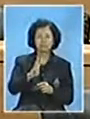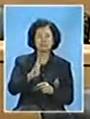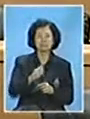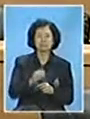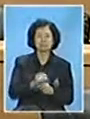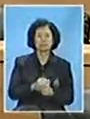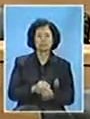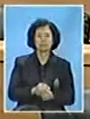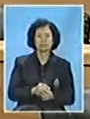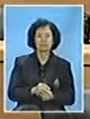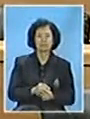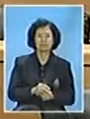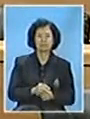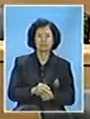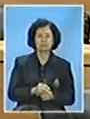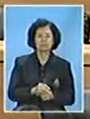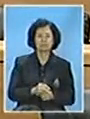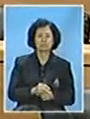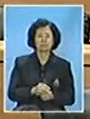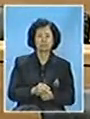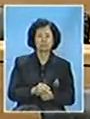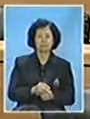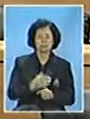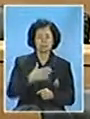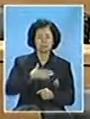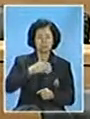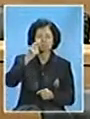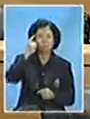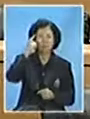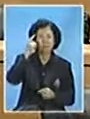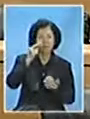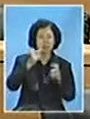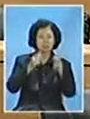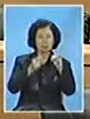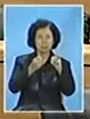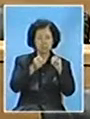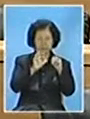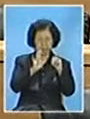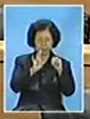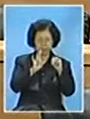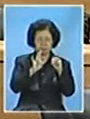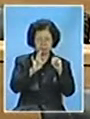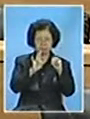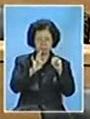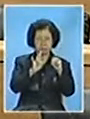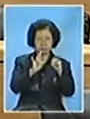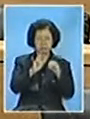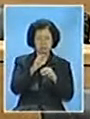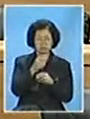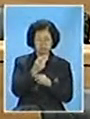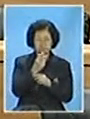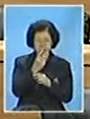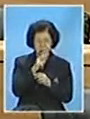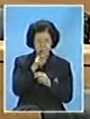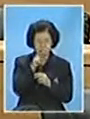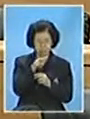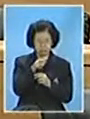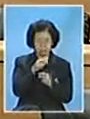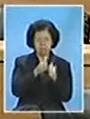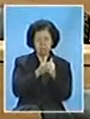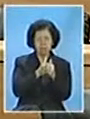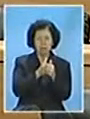สงขลานะครับครับผมคิดว่าในมาตรา17เนี่ยนะครับถ้ามอง